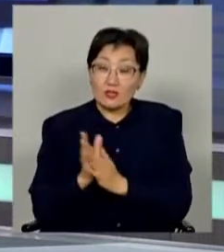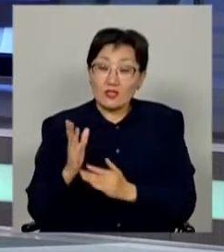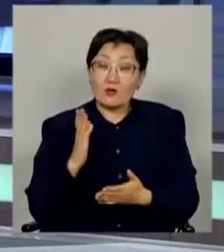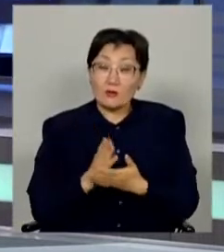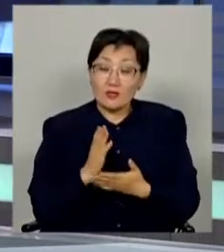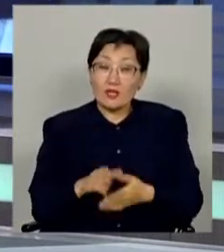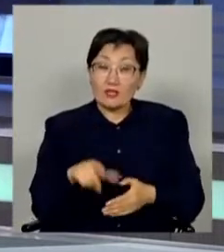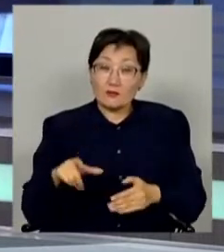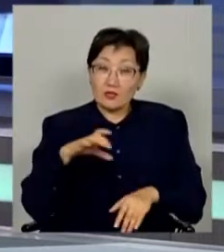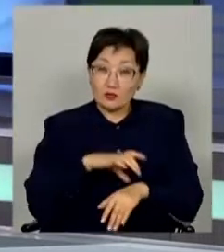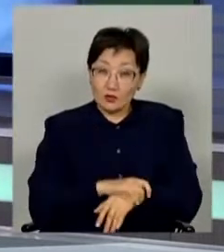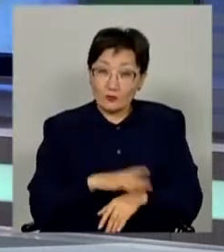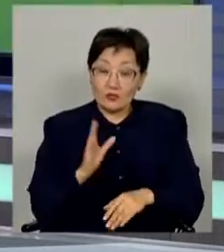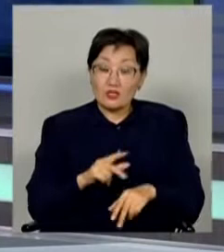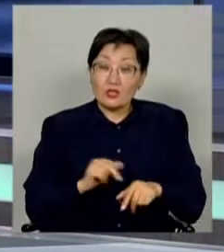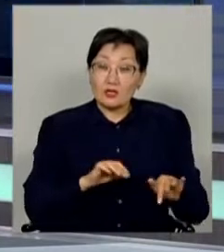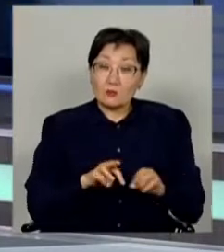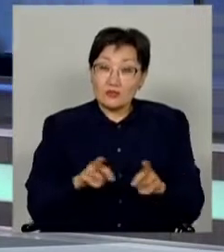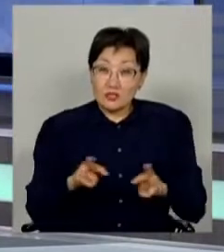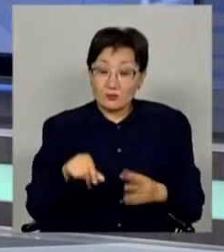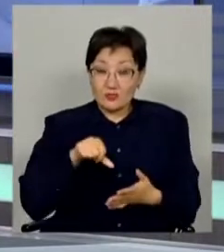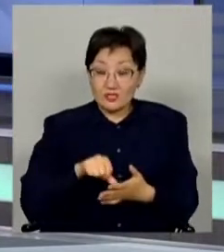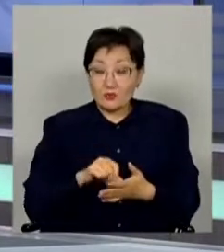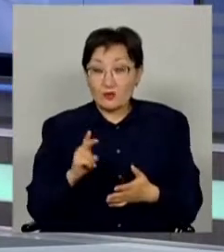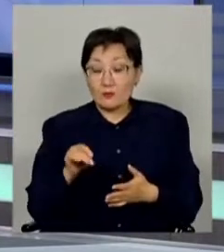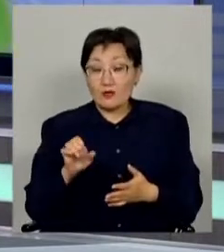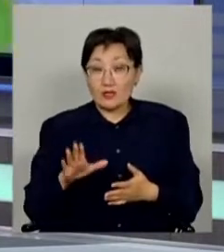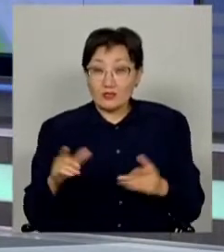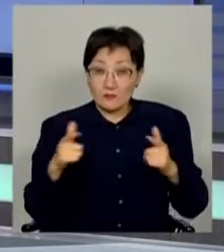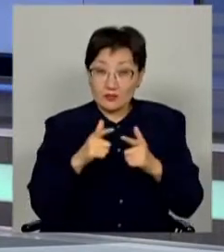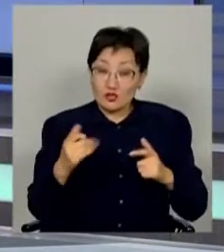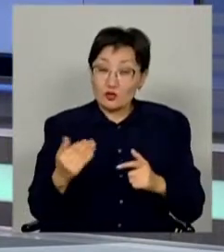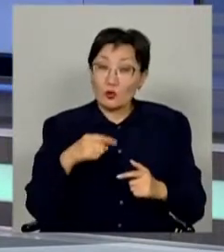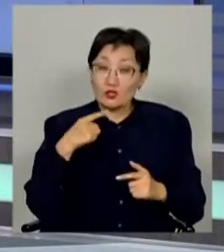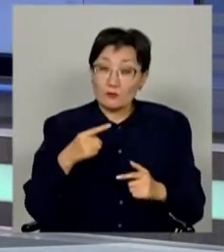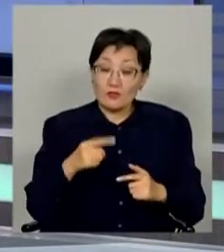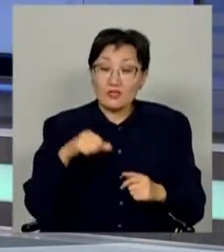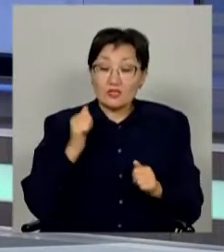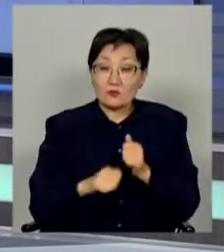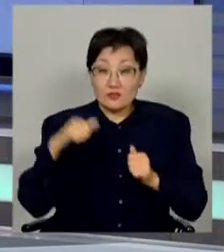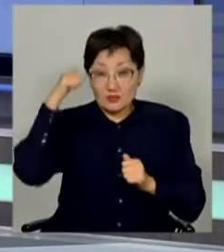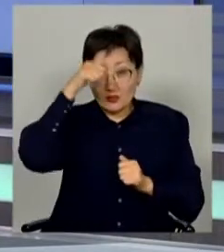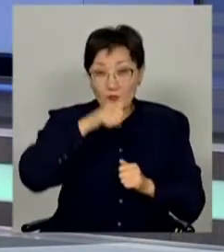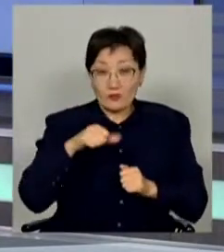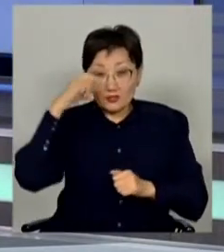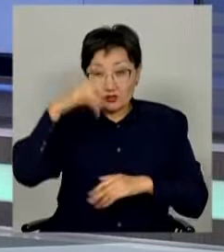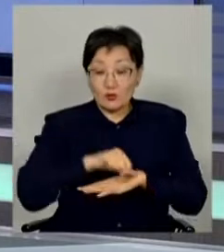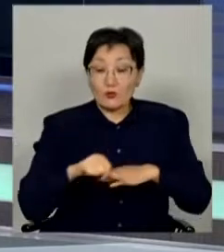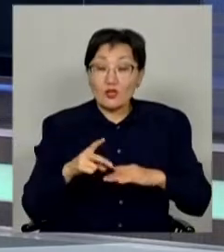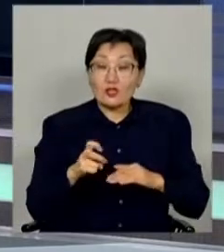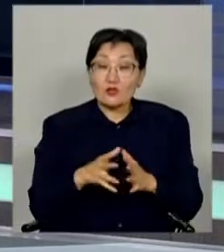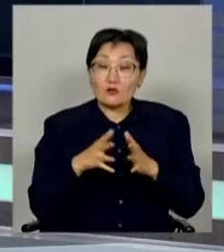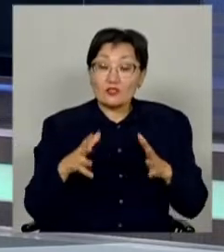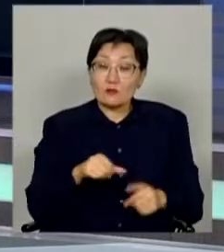анықтайтын болады. Бұл туралы ішкі істер министрлігінің өкілі Бақытжан Әмірханов айтты. Оның сөзінше жыл сайын ел аумағында 200-ден